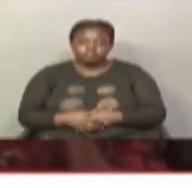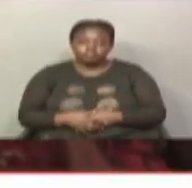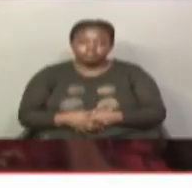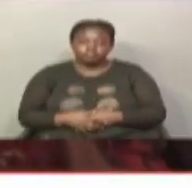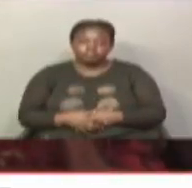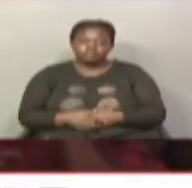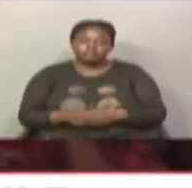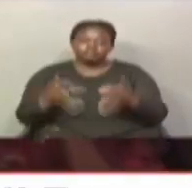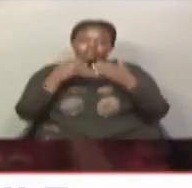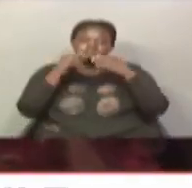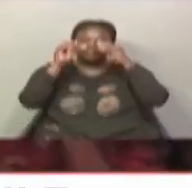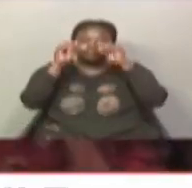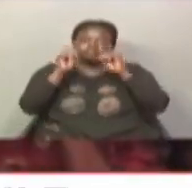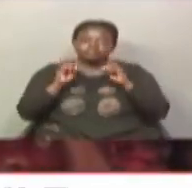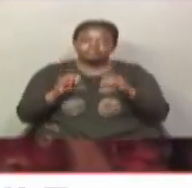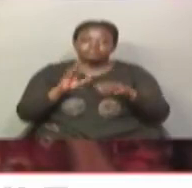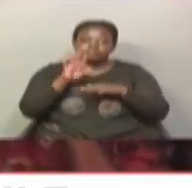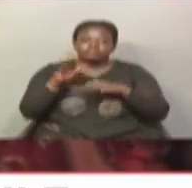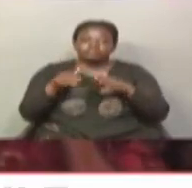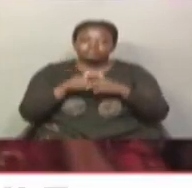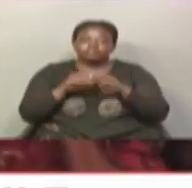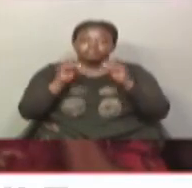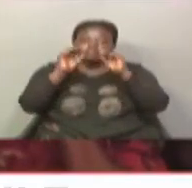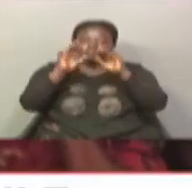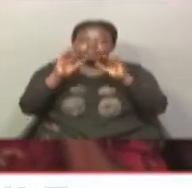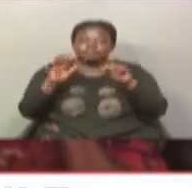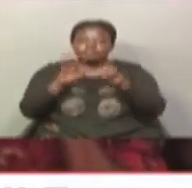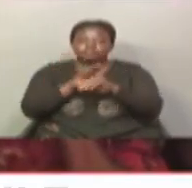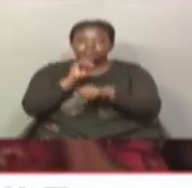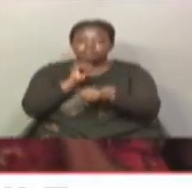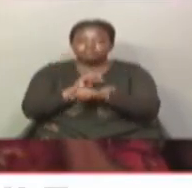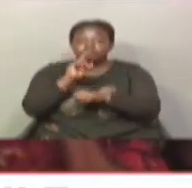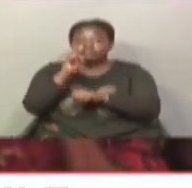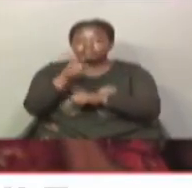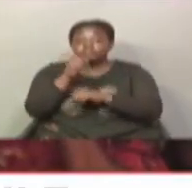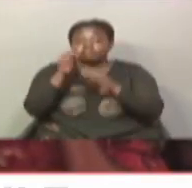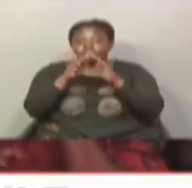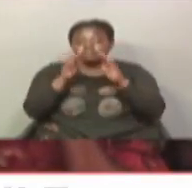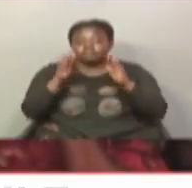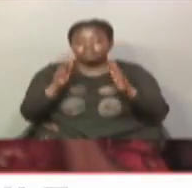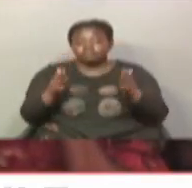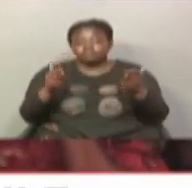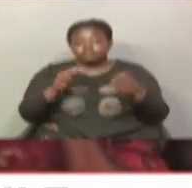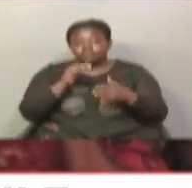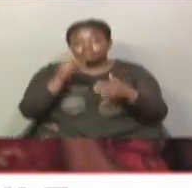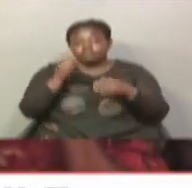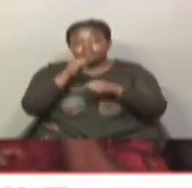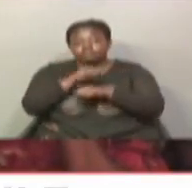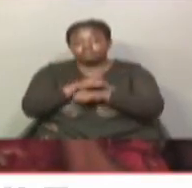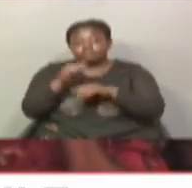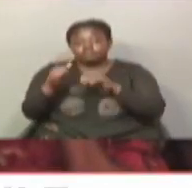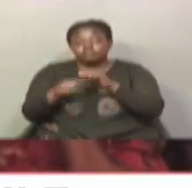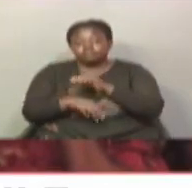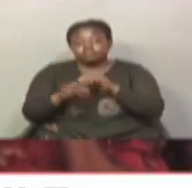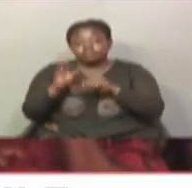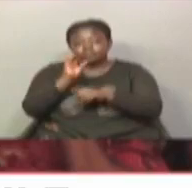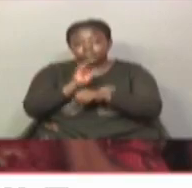tuwebaza n'abasomesa bonna abakoze omulimu omulungi okulaba ntufunye first grades. Amasomero gaffe olwokuba gali wansi wa